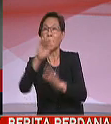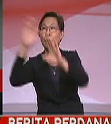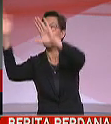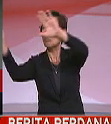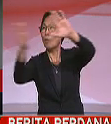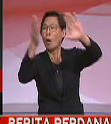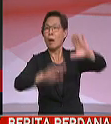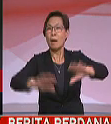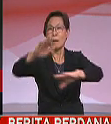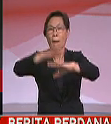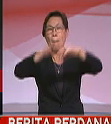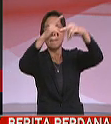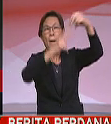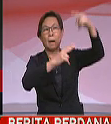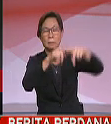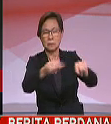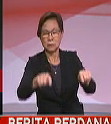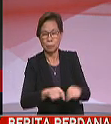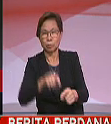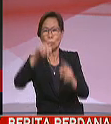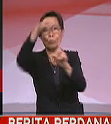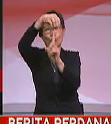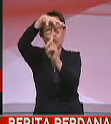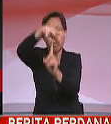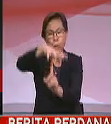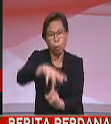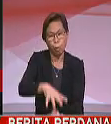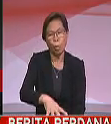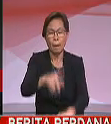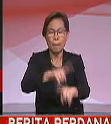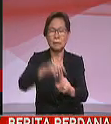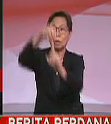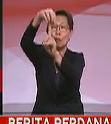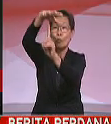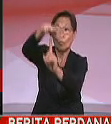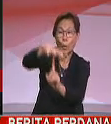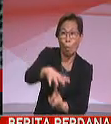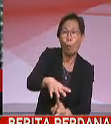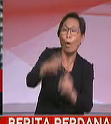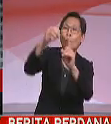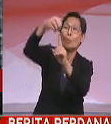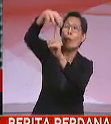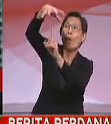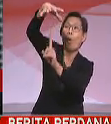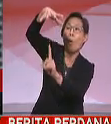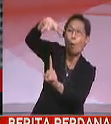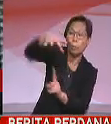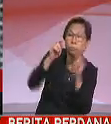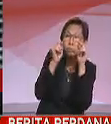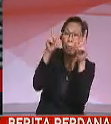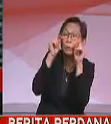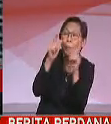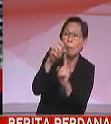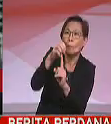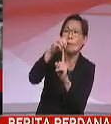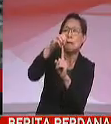di atas bangunan dan kawasan pendaratan. Semasa terjunan, payung Azwan terbuka dan secara tiba-tiba